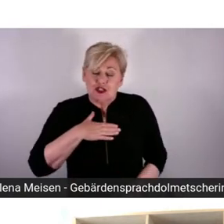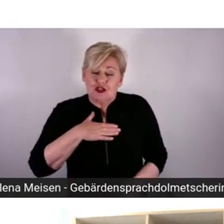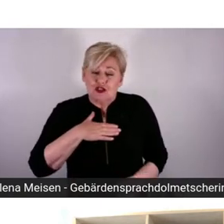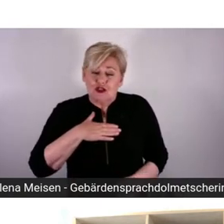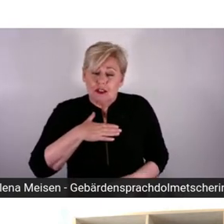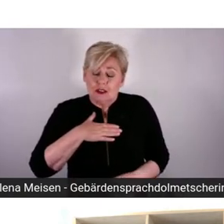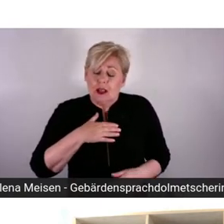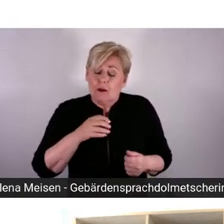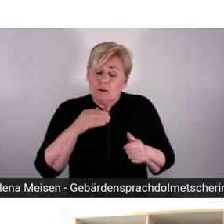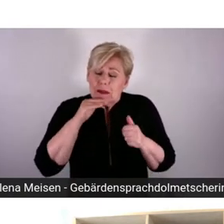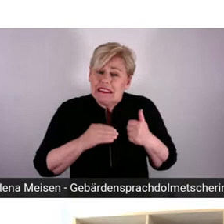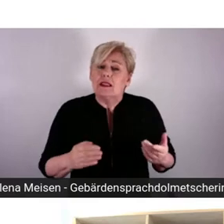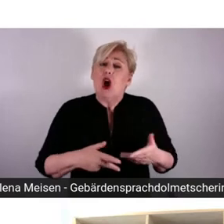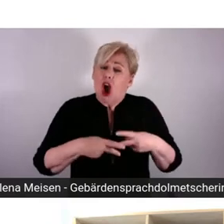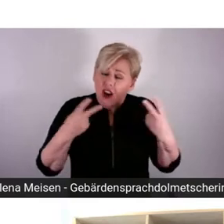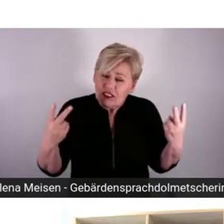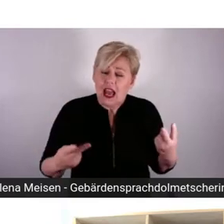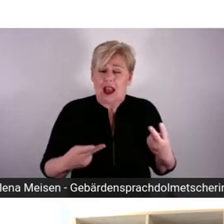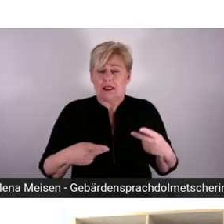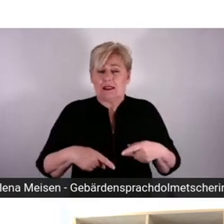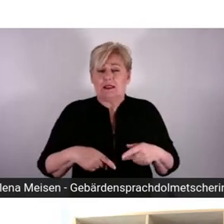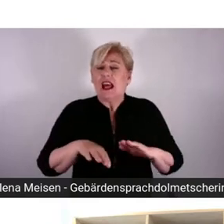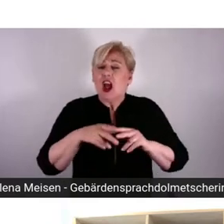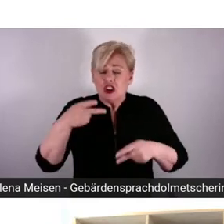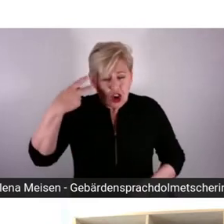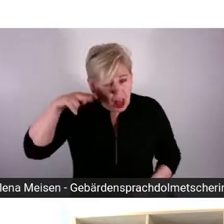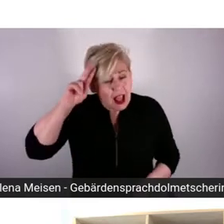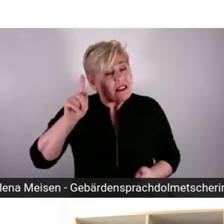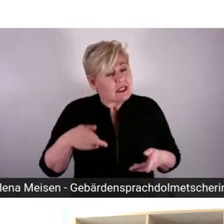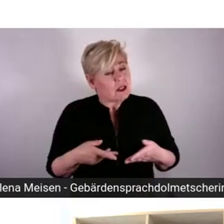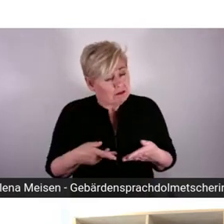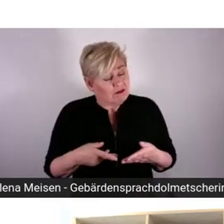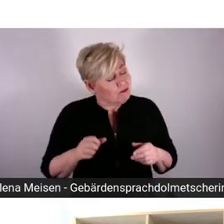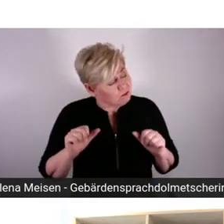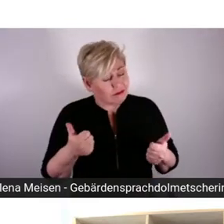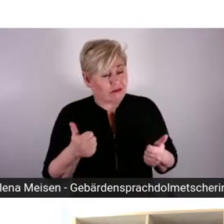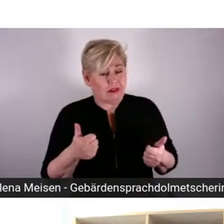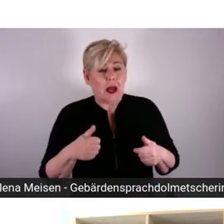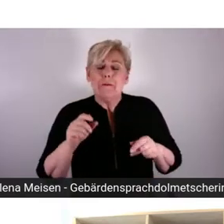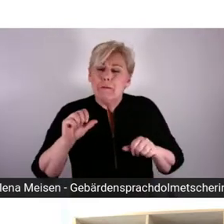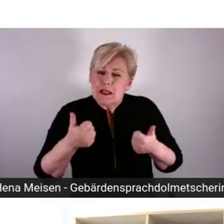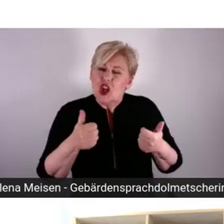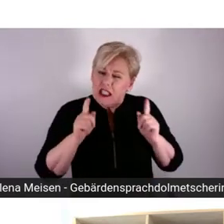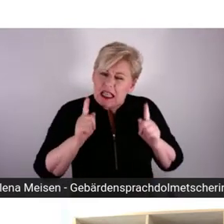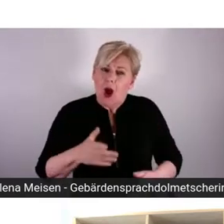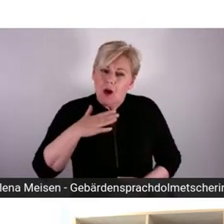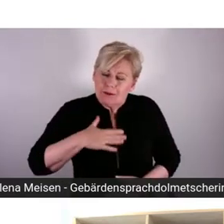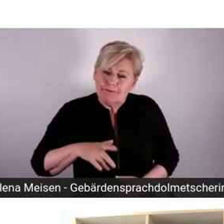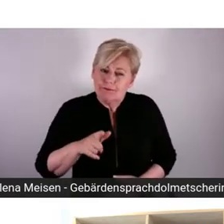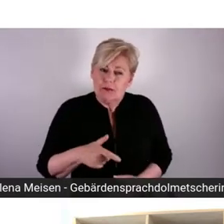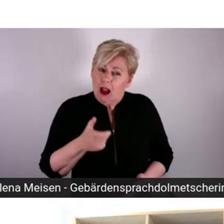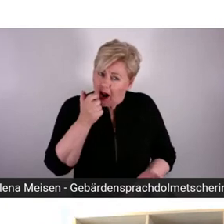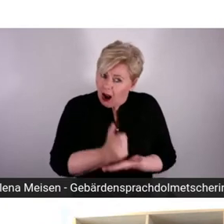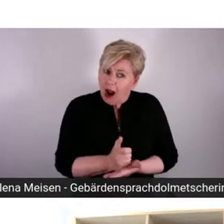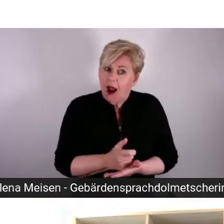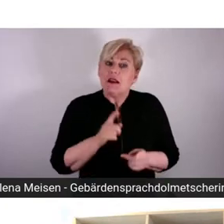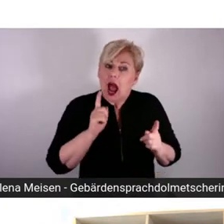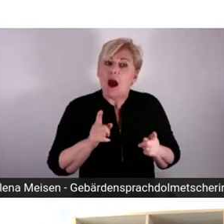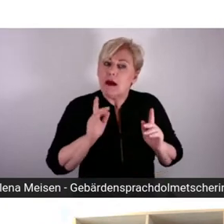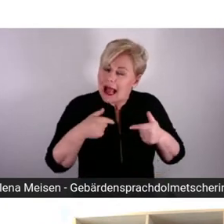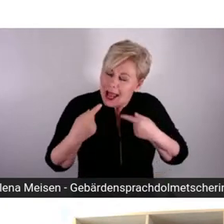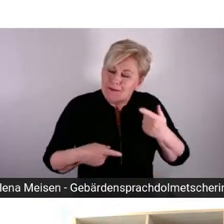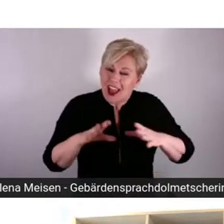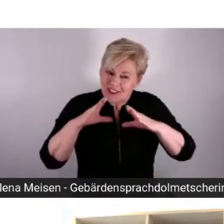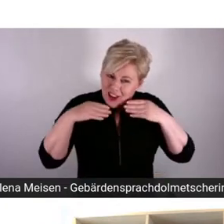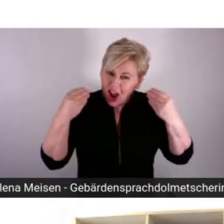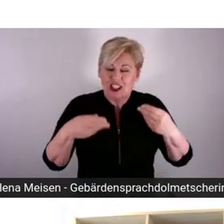Offenheit, Vielfalt und vor allem Toleranz gelten. Das heißt, insbesondere seien Sie gerne hart in der Sache, aber seien Sie immer freundlich